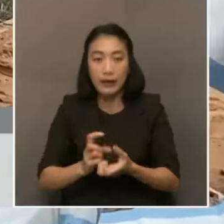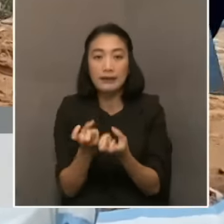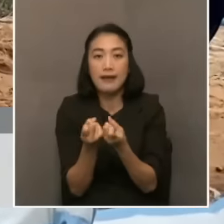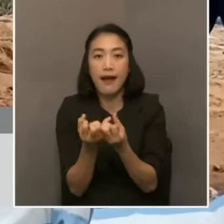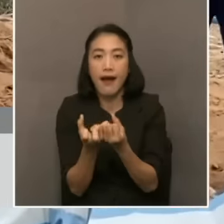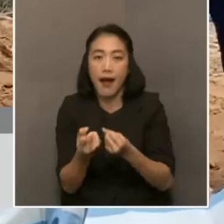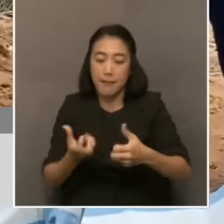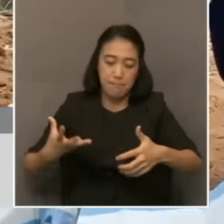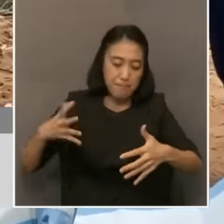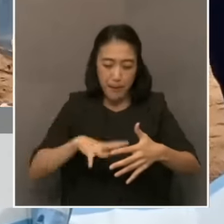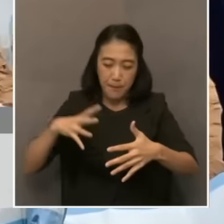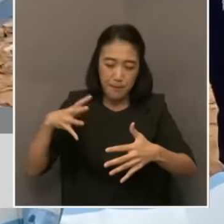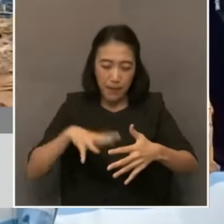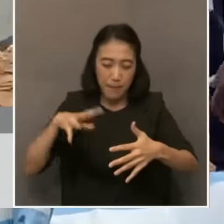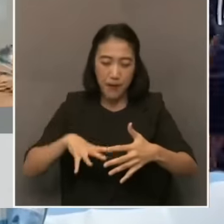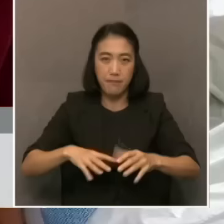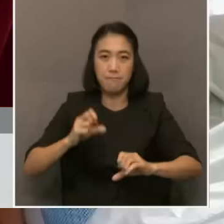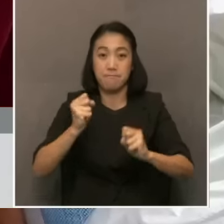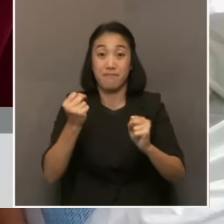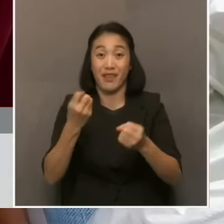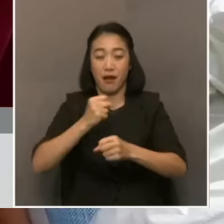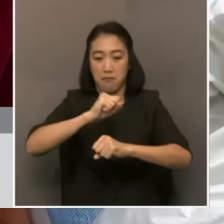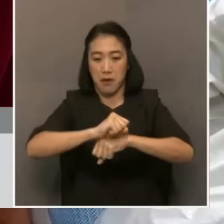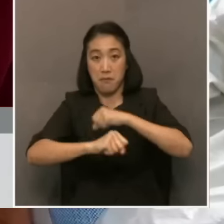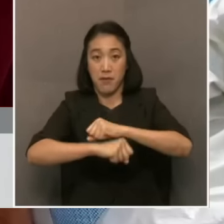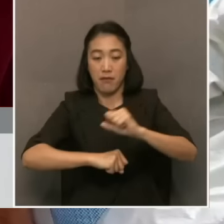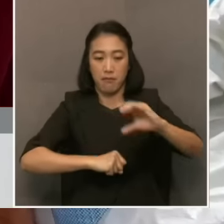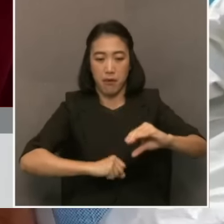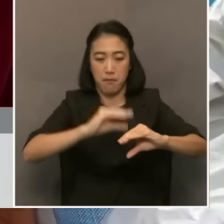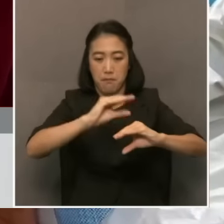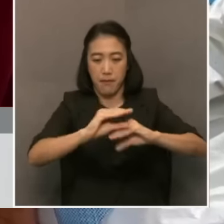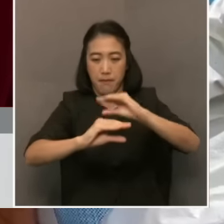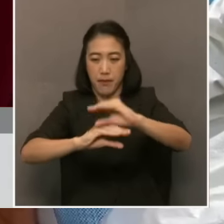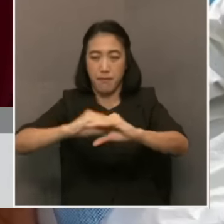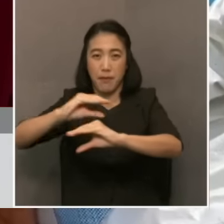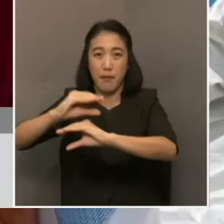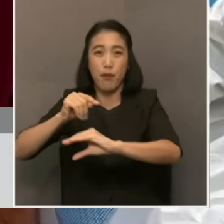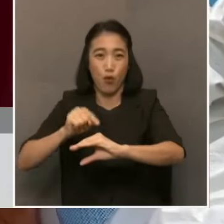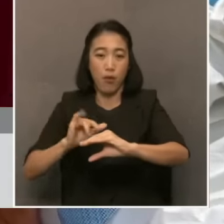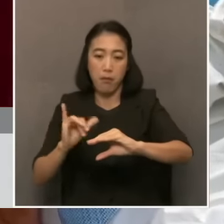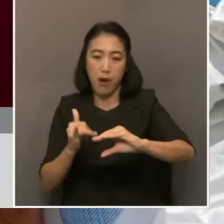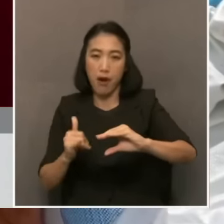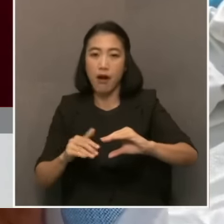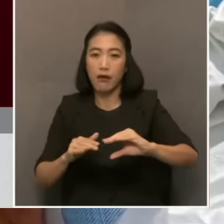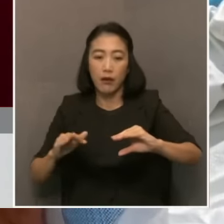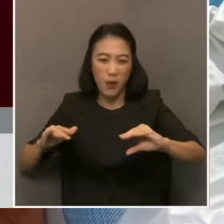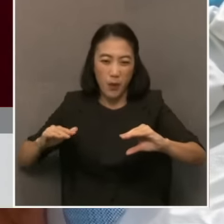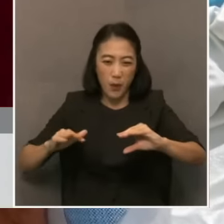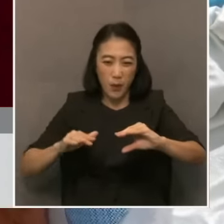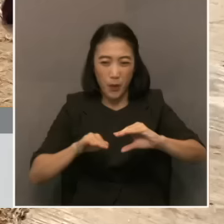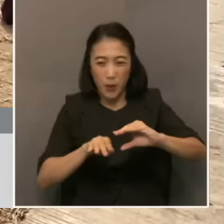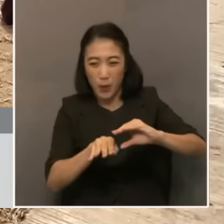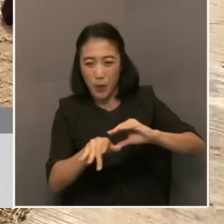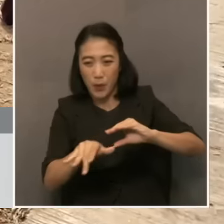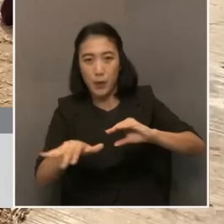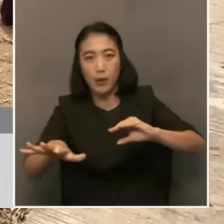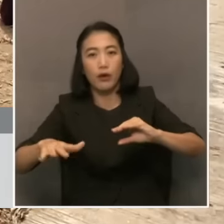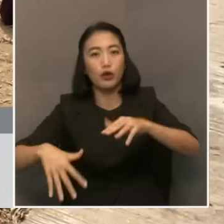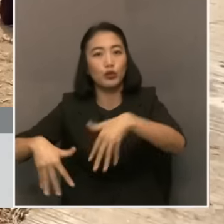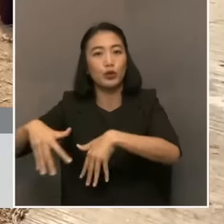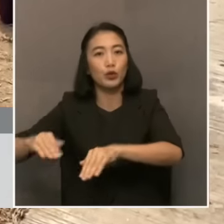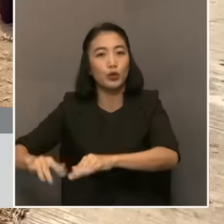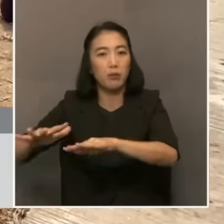ชุมชนป้องกันมวลน้ำของแม่น้ำเจ้าพระยาไหลย้อนท่อเข้าไปเอ่อท่วมชุมชนนะคะแต่อย่างไรก็ตามถ้าหากว่าทาง